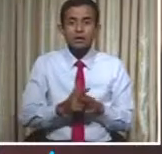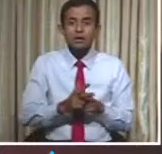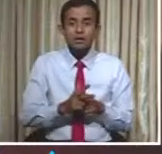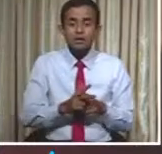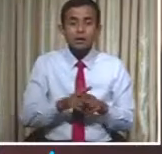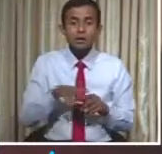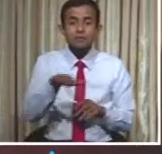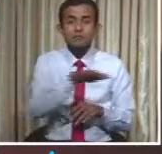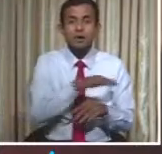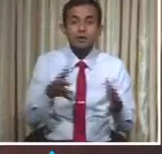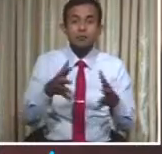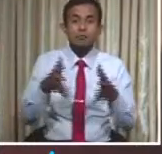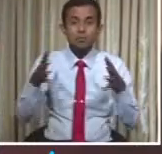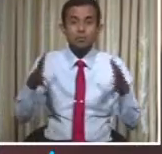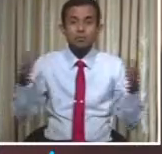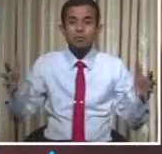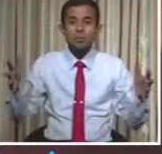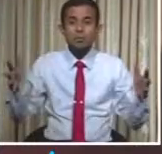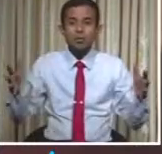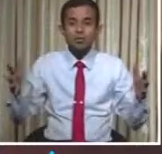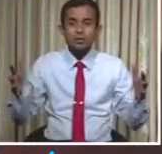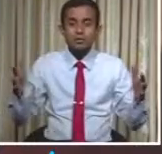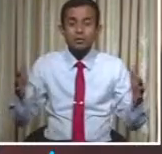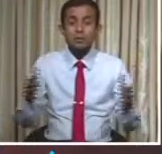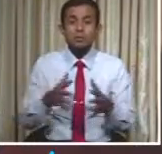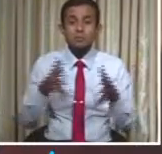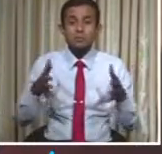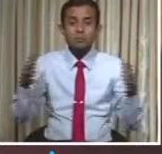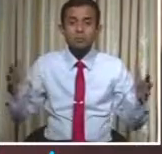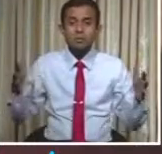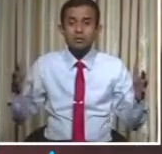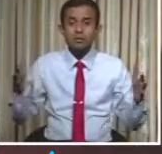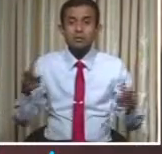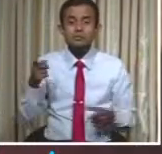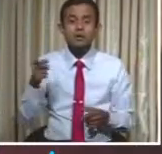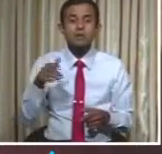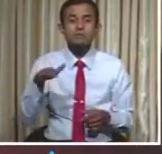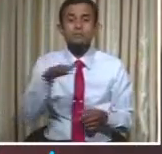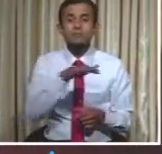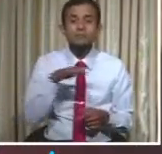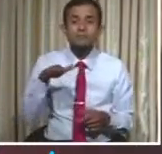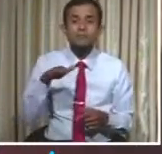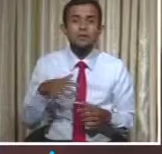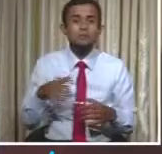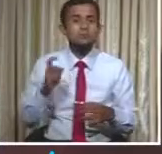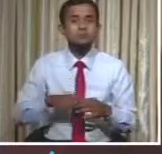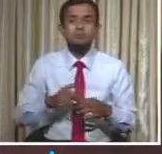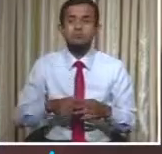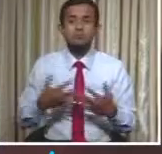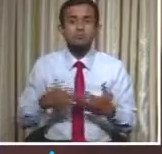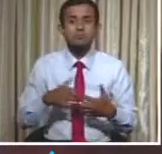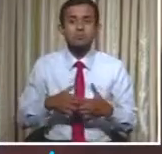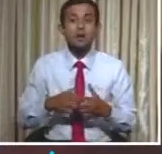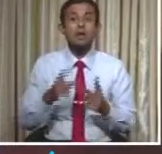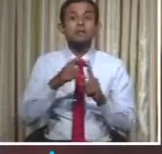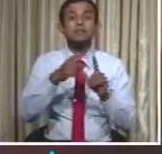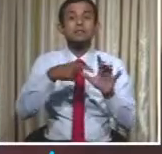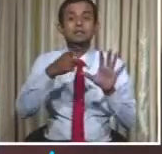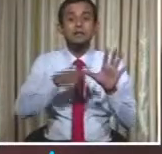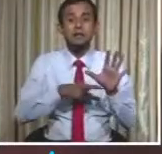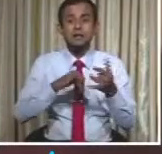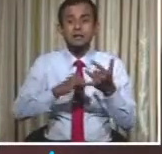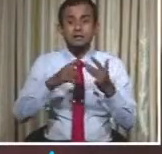පරිශ්‍රය ප්‍රසාරණය කරගනිද්දී එය වැඩි දියුණු කරගනිද්දී මේ ශේෂයට අදාළව බරපතල ගැටලුවක් තියෙනවා. දයාසිරි ජයසේකර